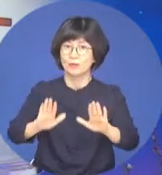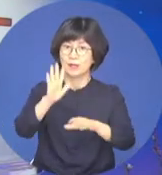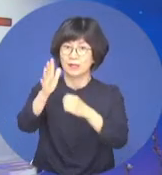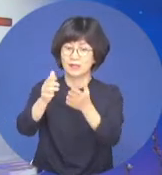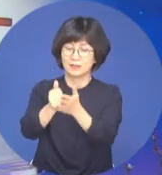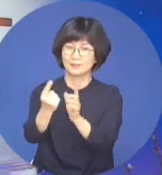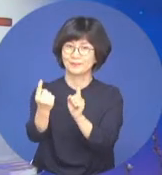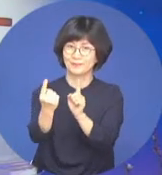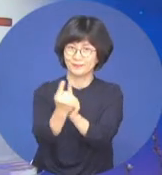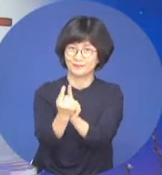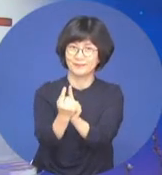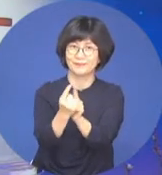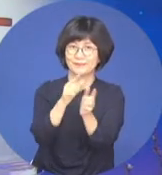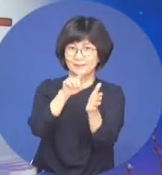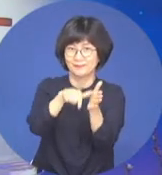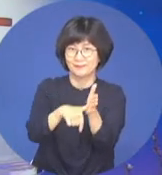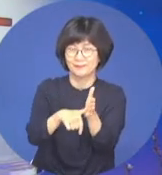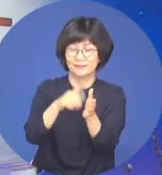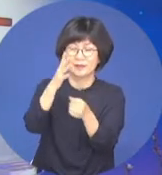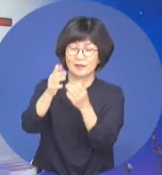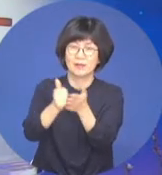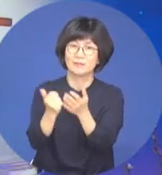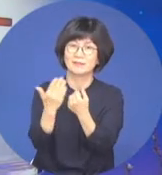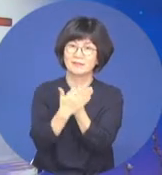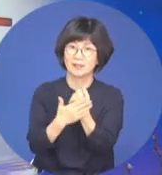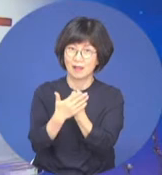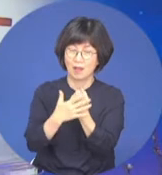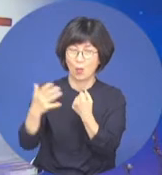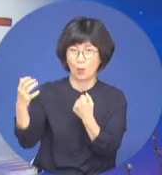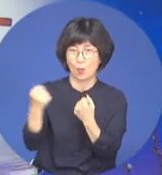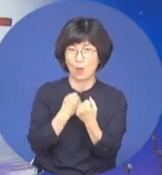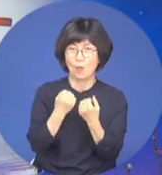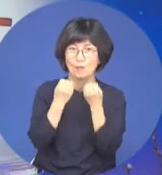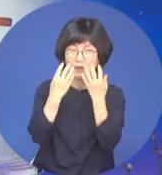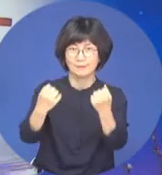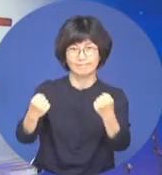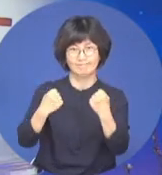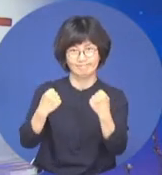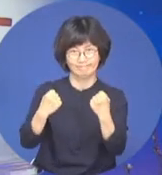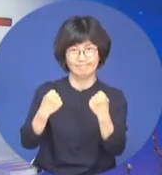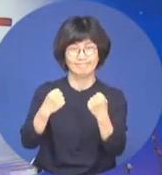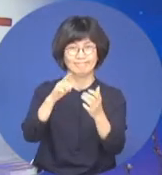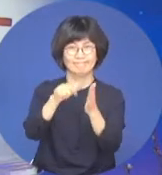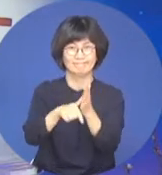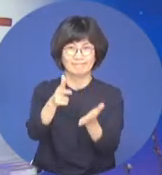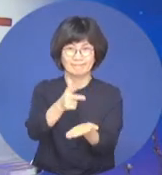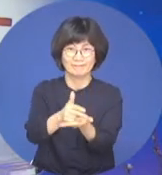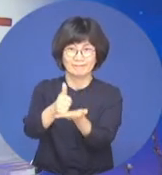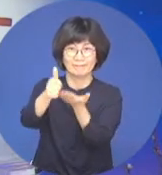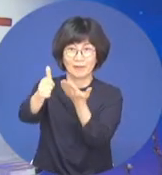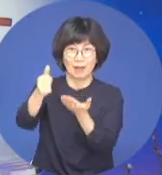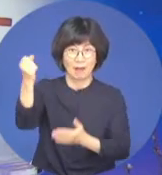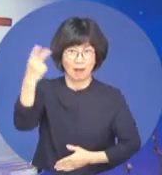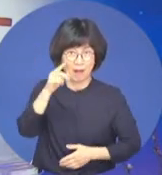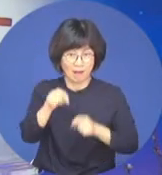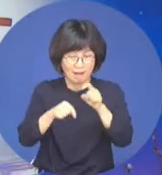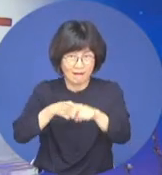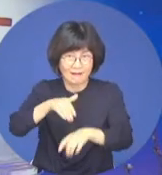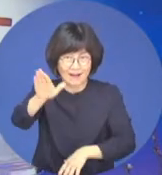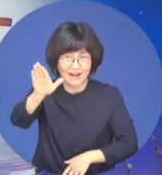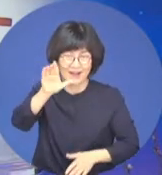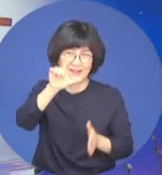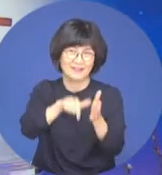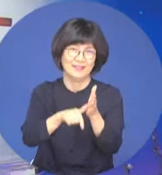시간, 하나님의 은혜로 새 힘을 얻는 시간, 주님께로 다시 나아가는 복된 시간 되시기를